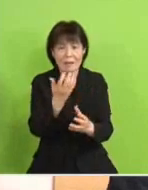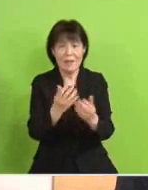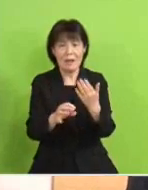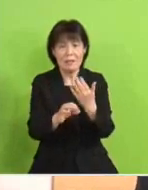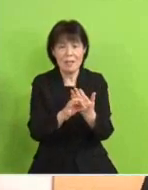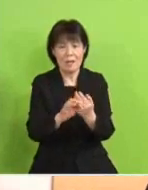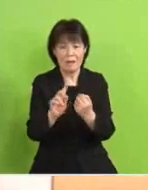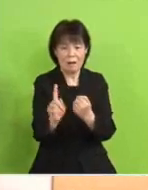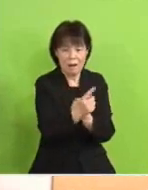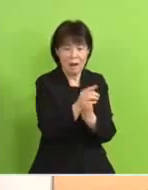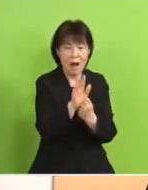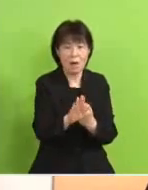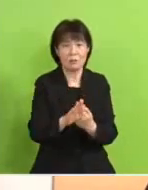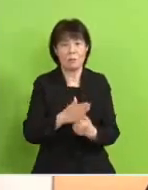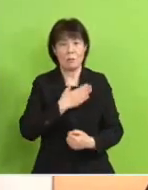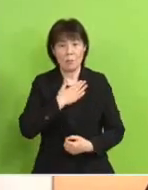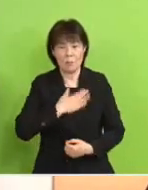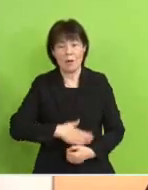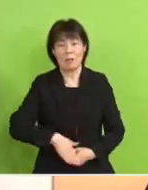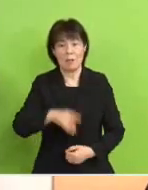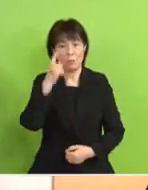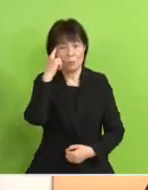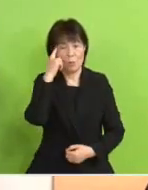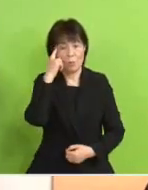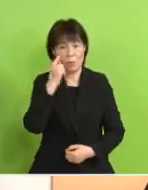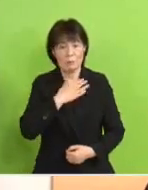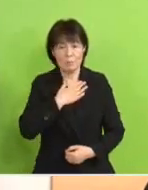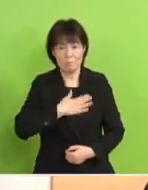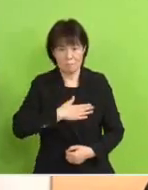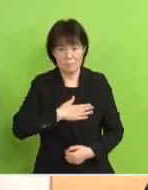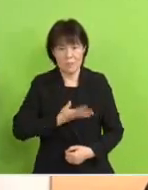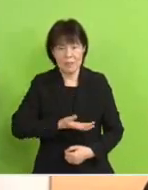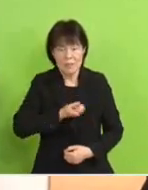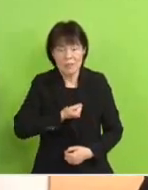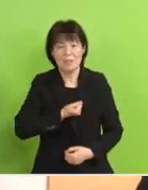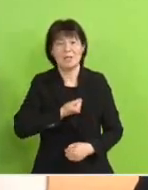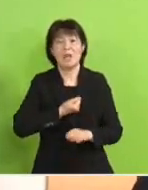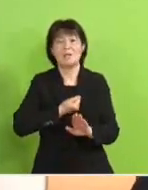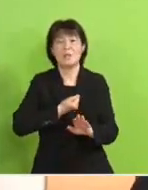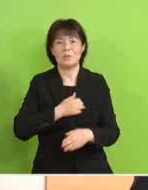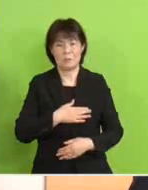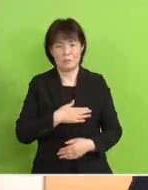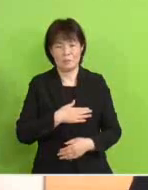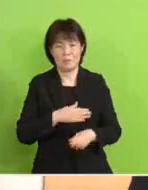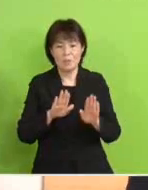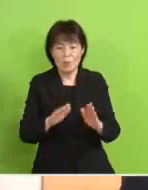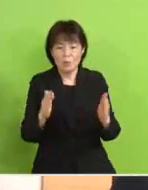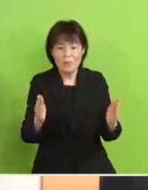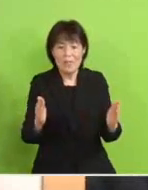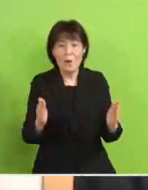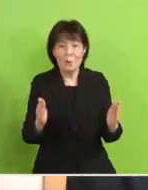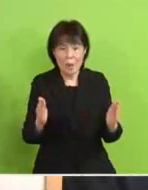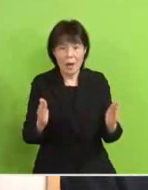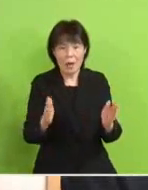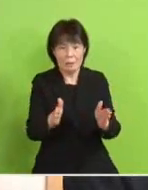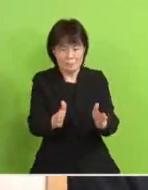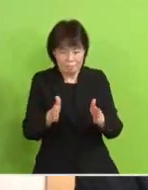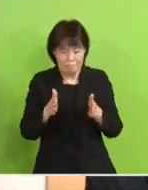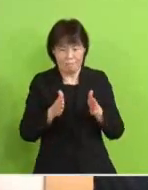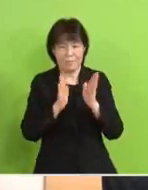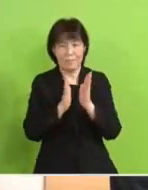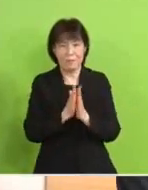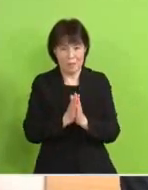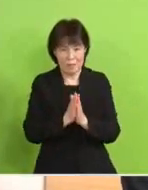数あるということは、お分かりいただけてると信じております。この期間は自粛して